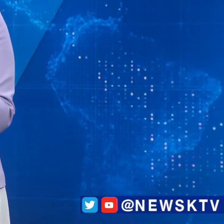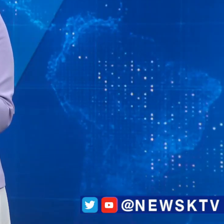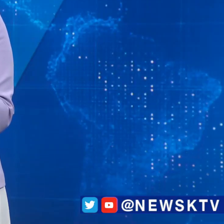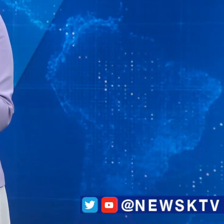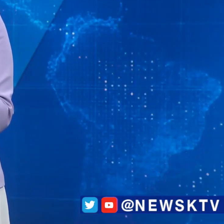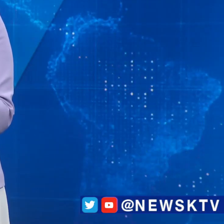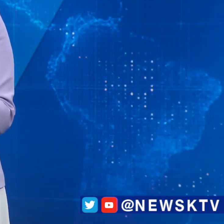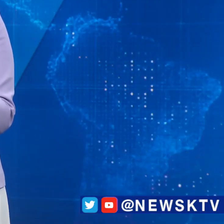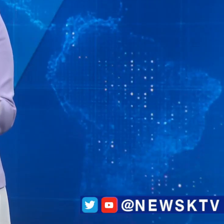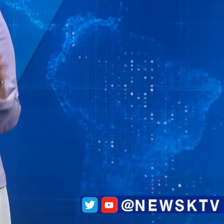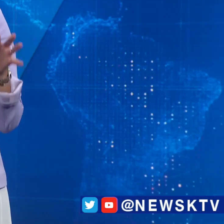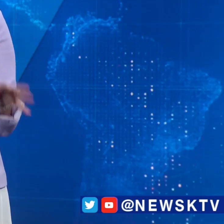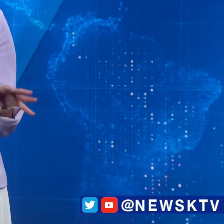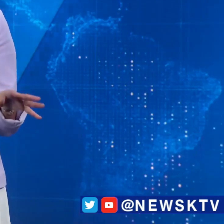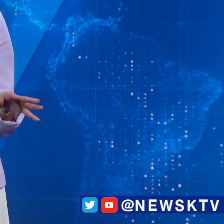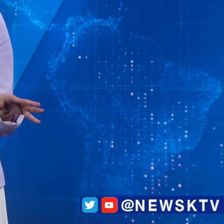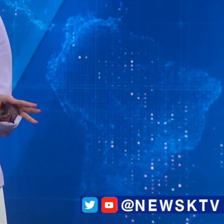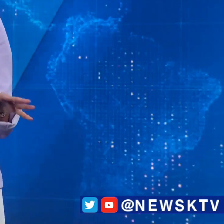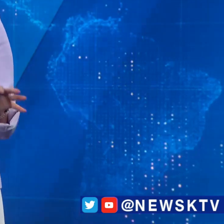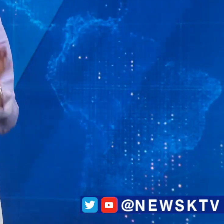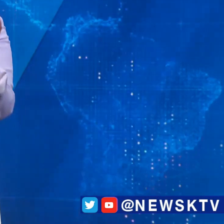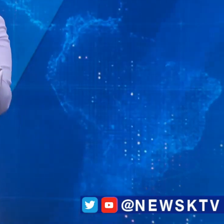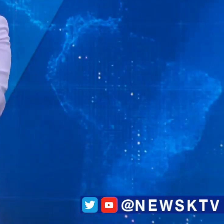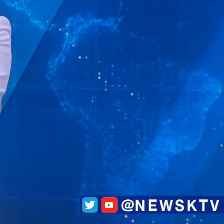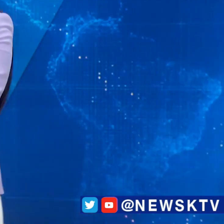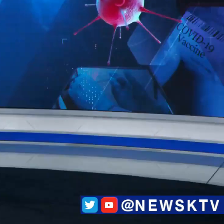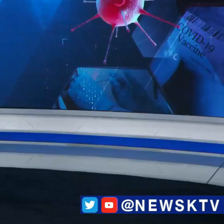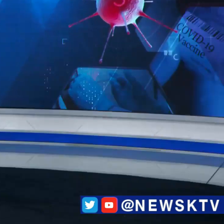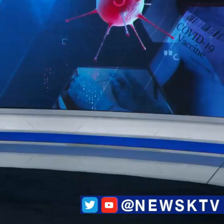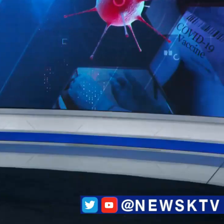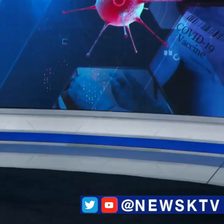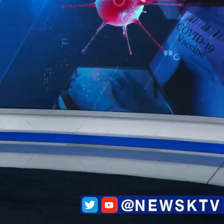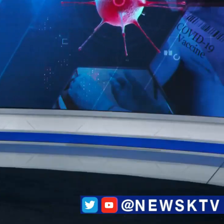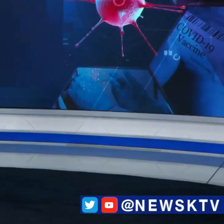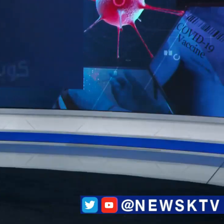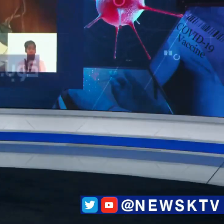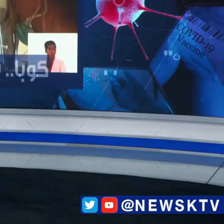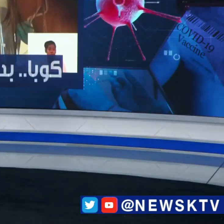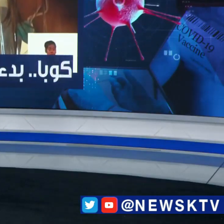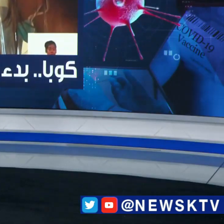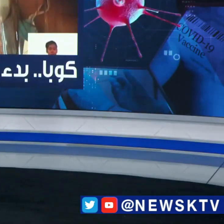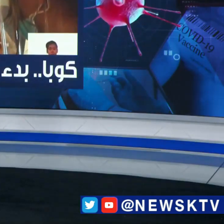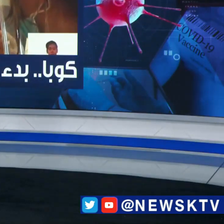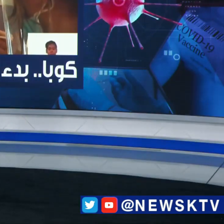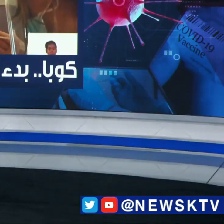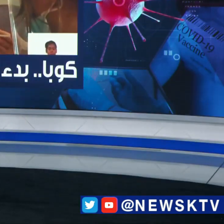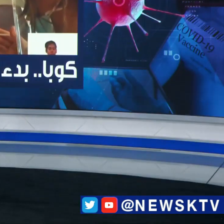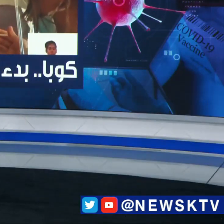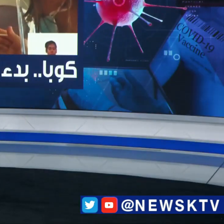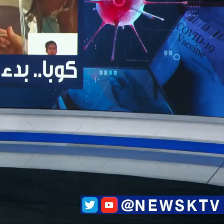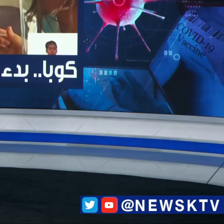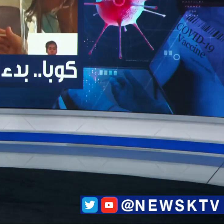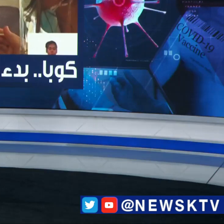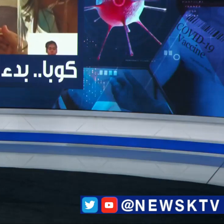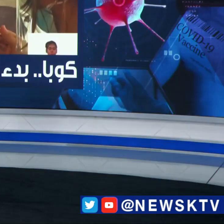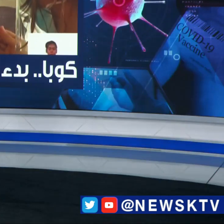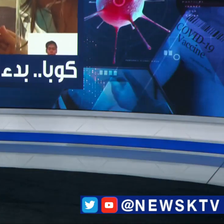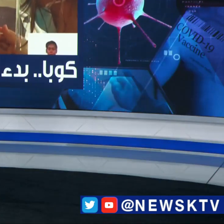أطلقت كوبا حملة وطنية للتطعيم ضد فيروس كورونا مخصصة للأطفال والمراهقين الذين تتراوح أعمارهم